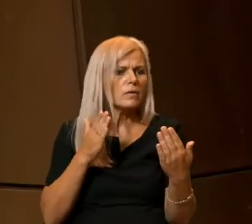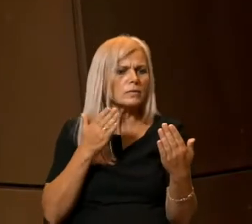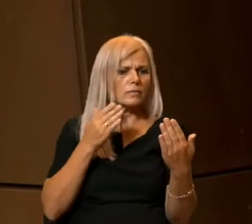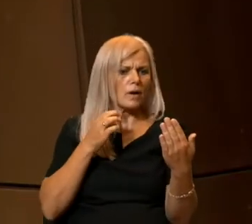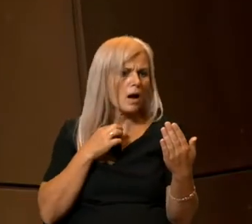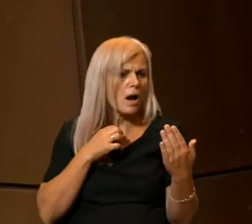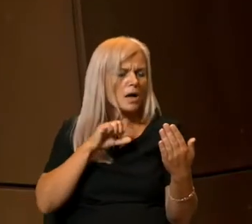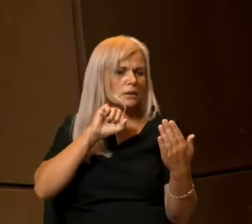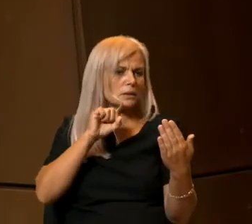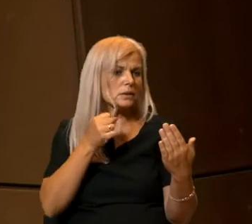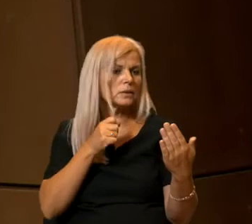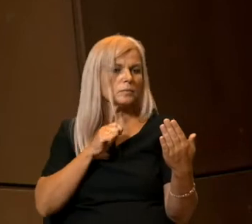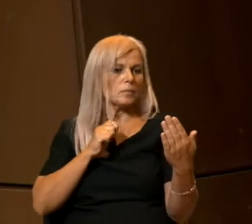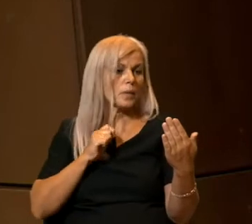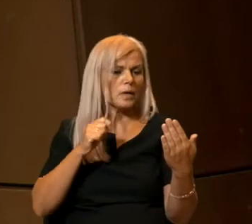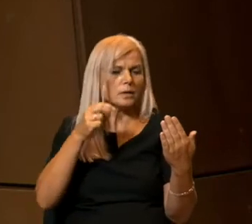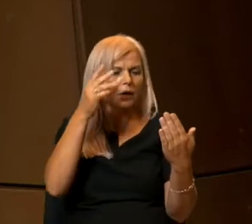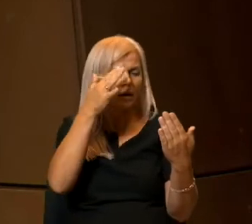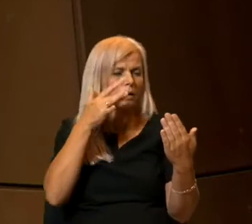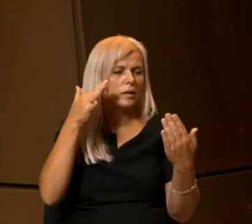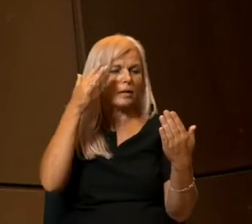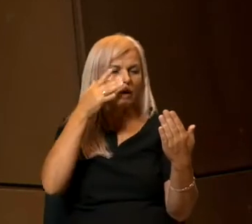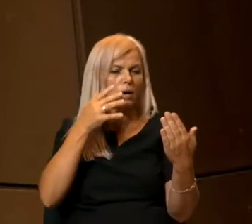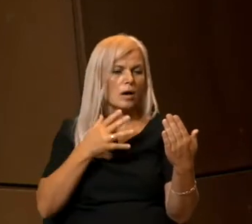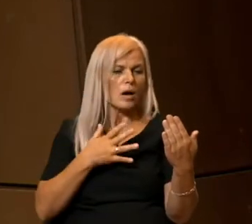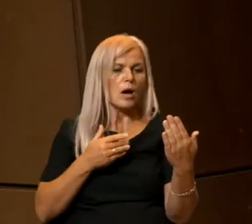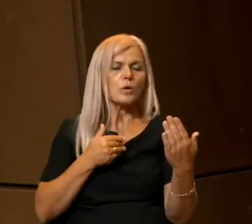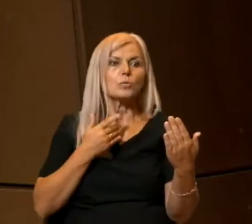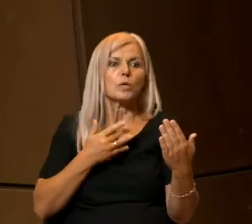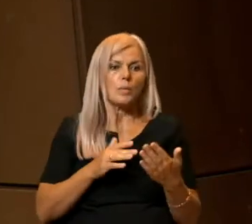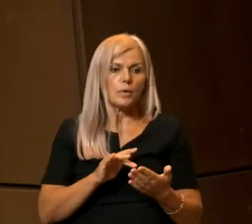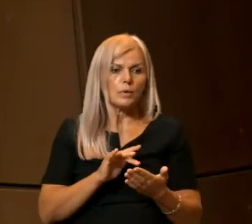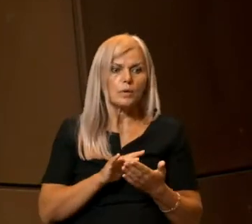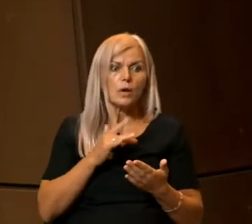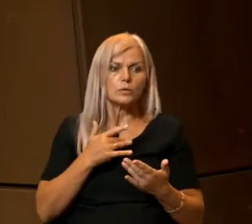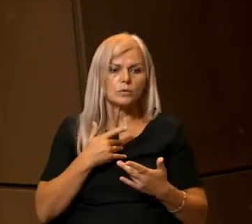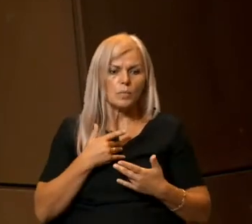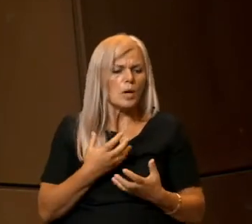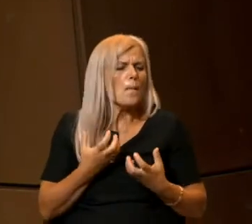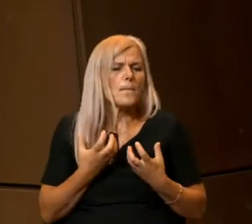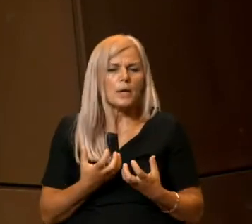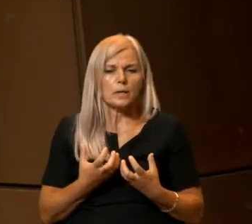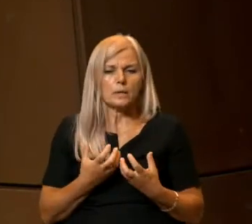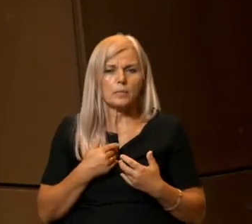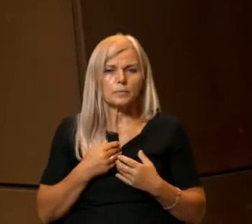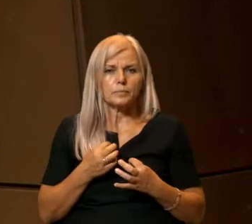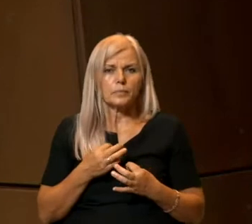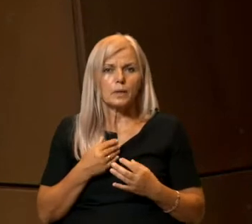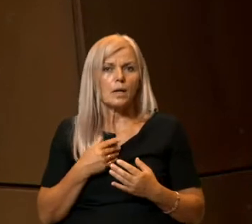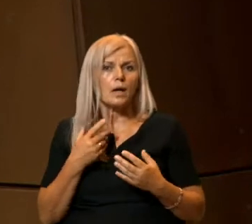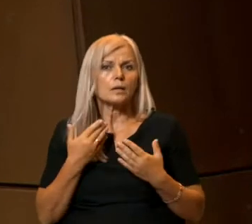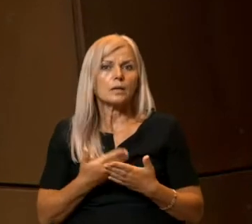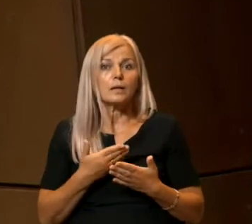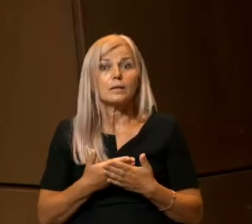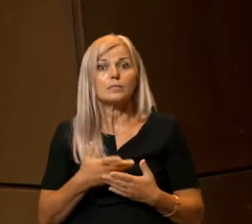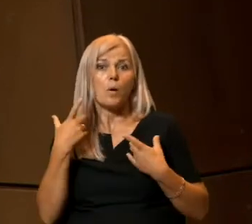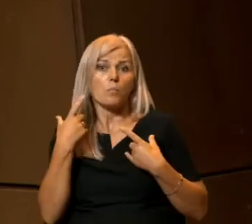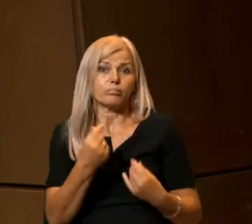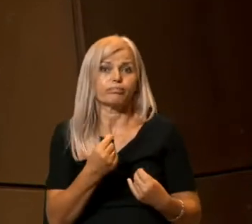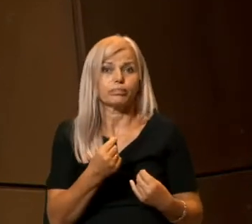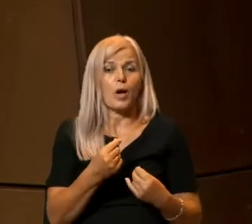to poruszeniem, ponieważ nagle czujemy się dotknięci i nagle pragniemy tego. Dlatego idziemy na koncerty, dlatego idziemy